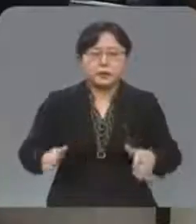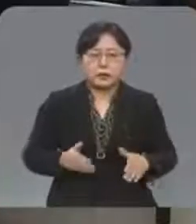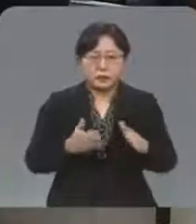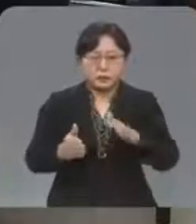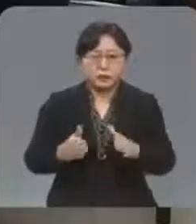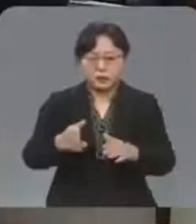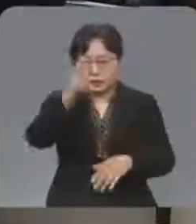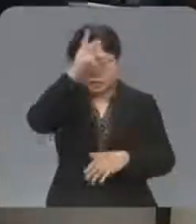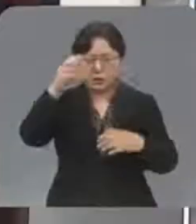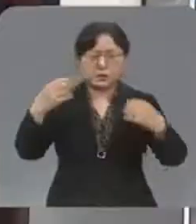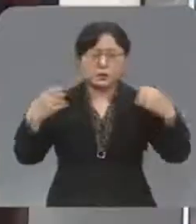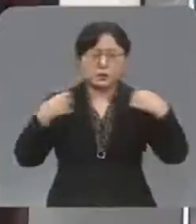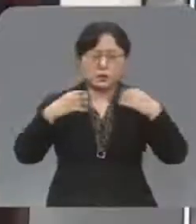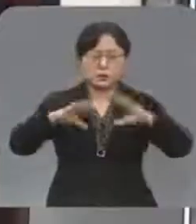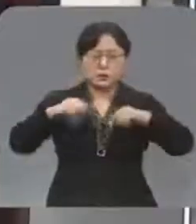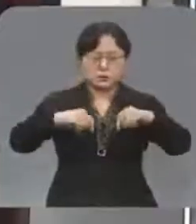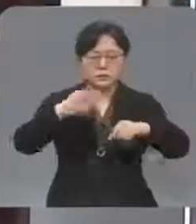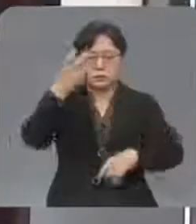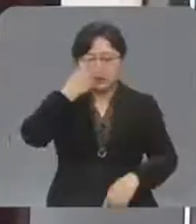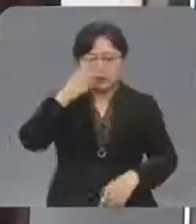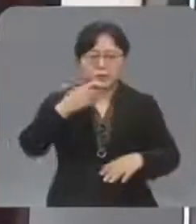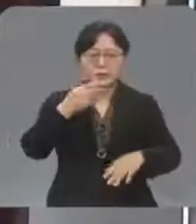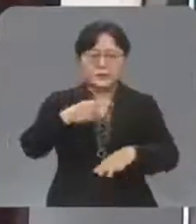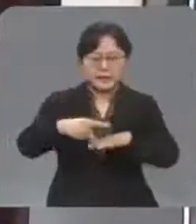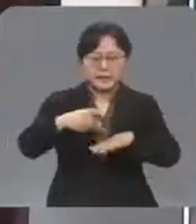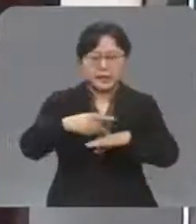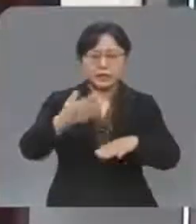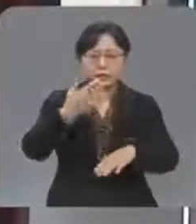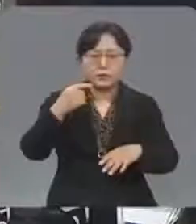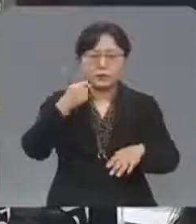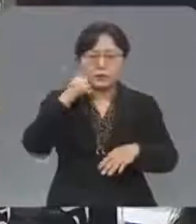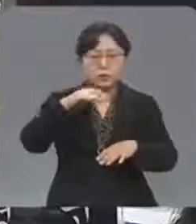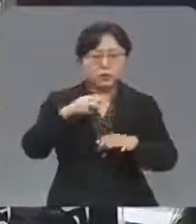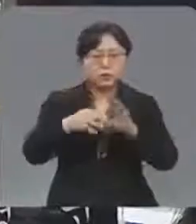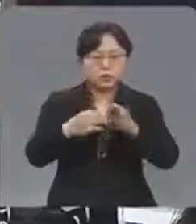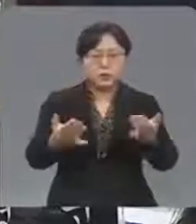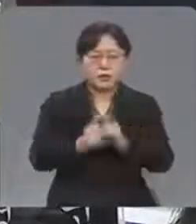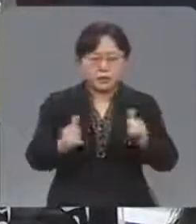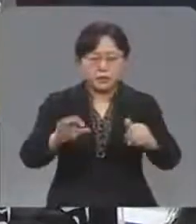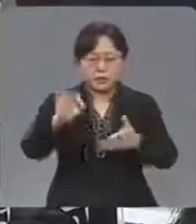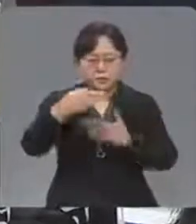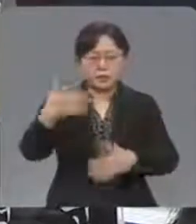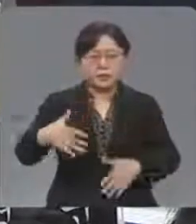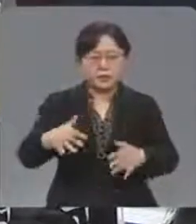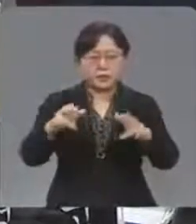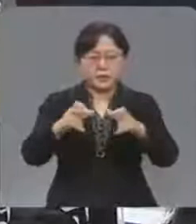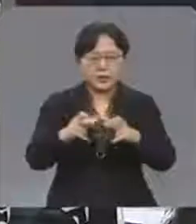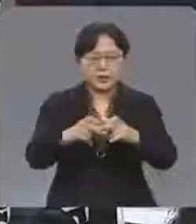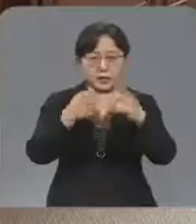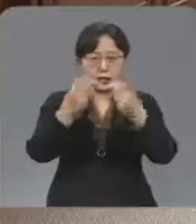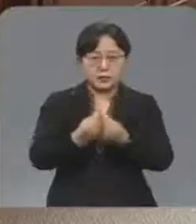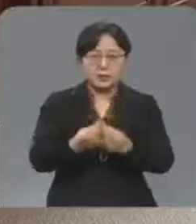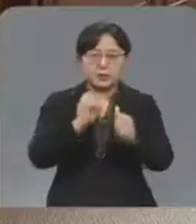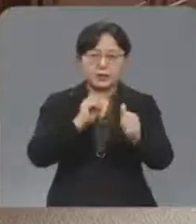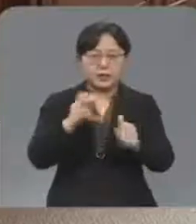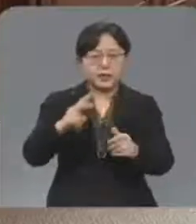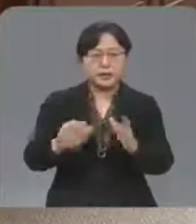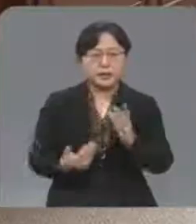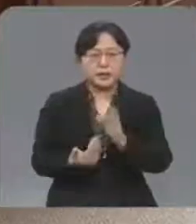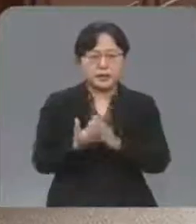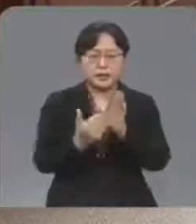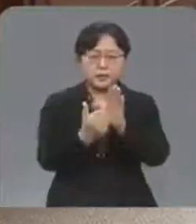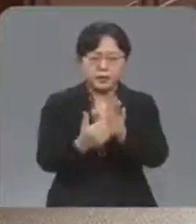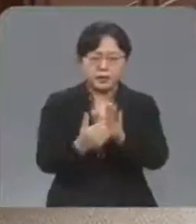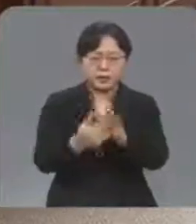물론 전남경찰청 국정감사에서도 신안군의 염전에서 일하고 임금을 못 받은 장애인 사례를 거론하며 재발 방지책에